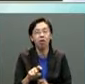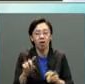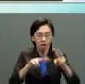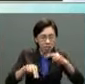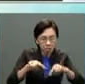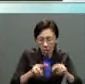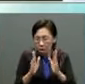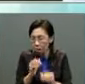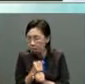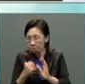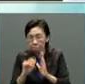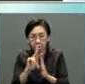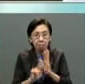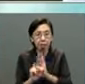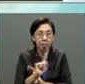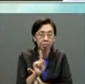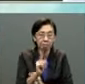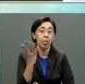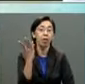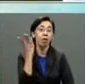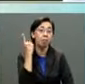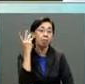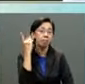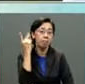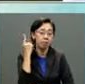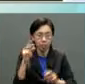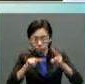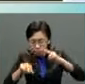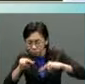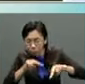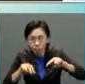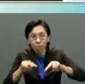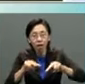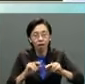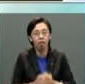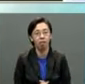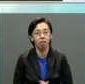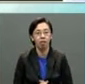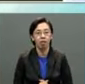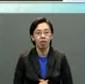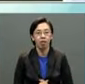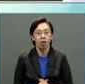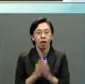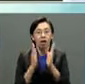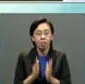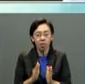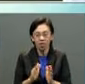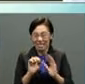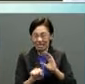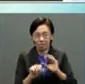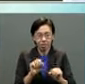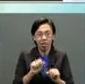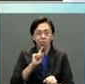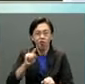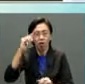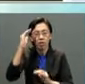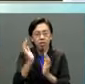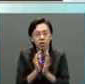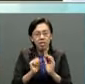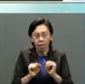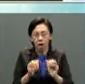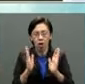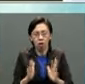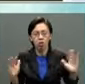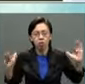ราก็พบว่าเมื่อวานนี้นะครับมีรายที่ทำให้เกิดการดำเนินคดีกรณีของการมั่